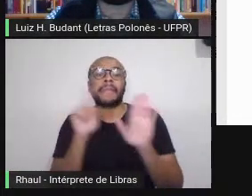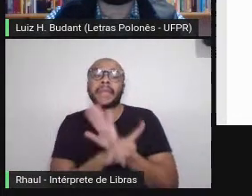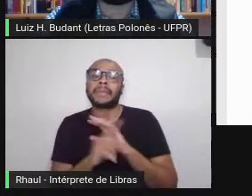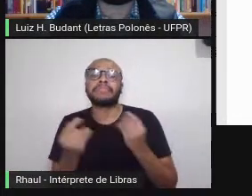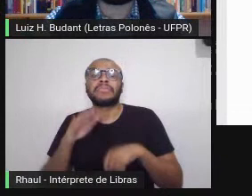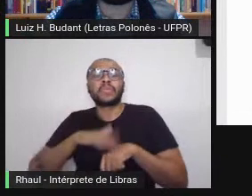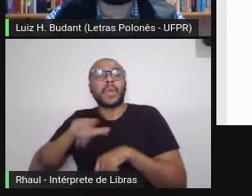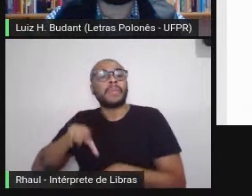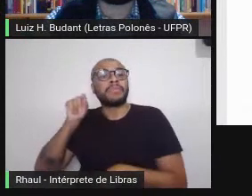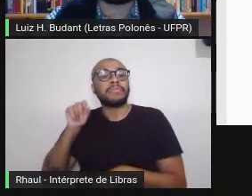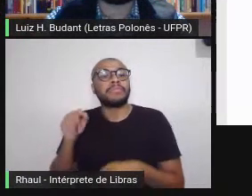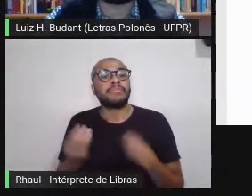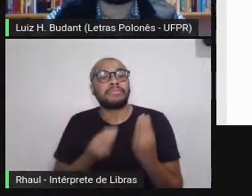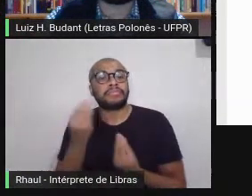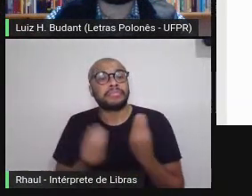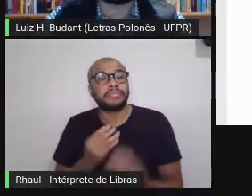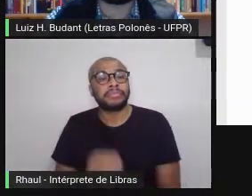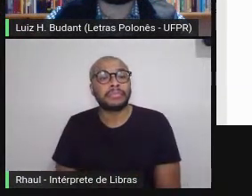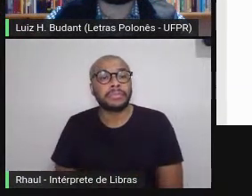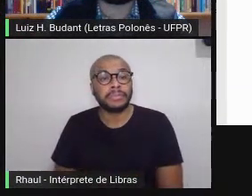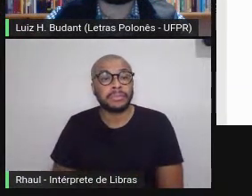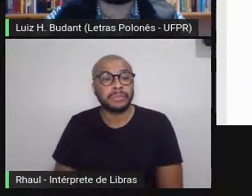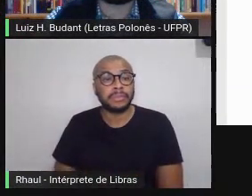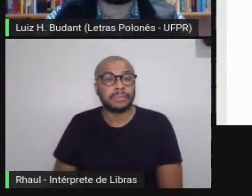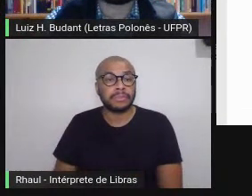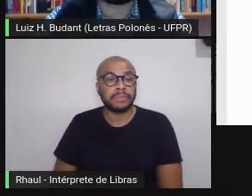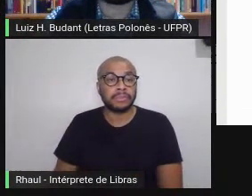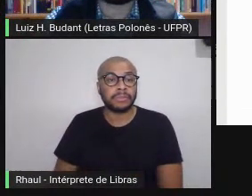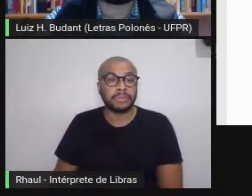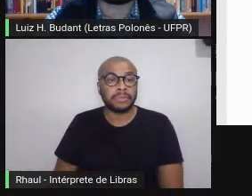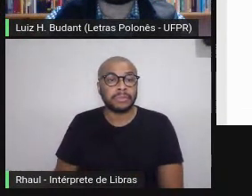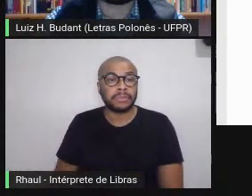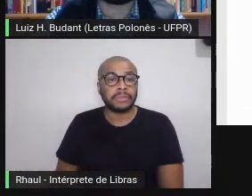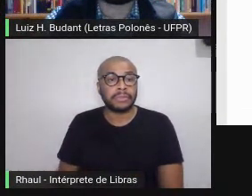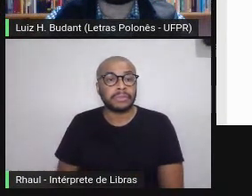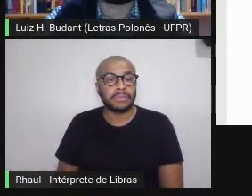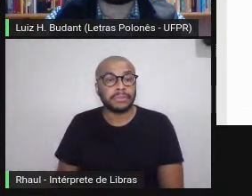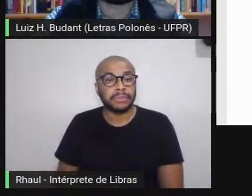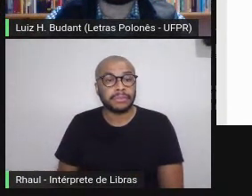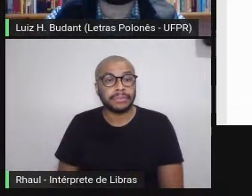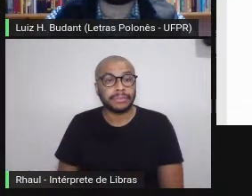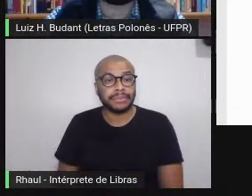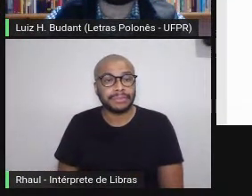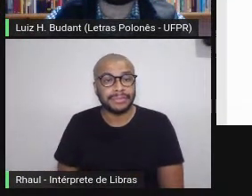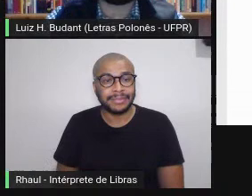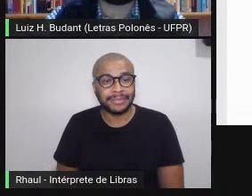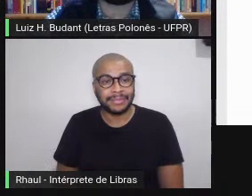perguntas. Pani, powiedziałam, że zostawiam... Tak, zrozumiałam. Tak,